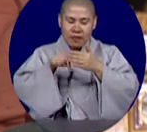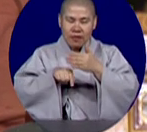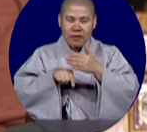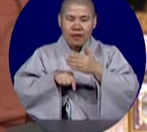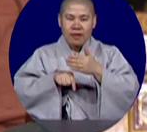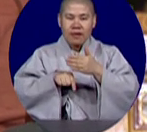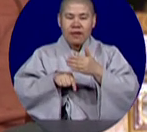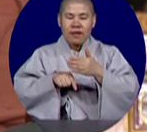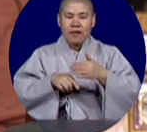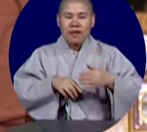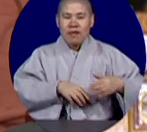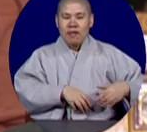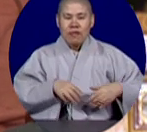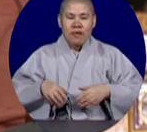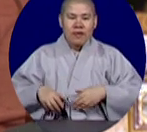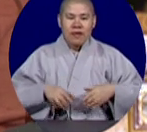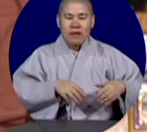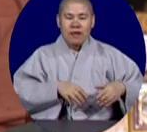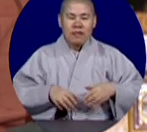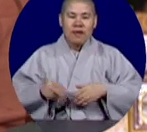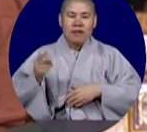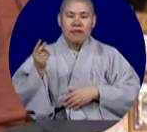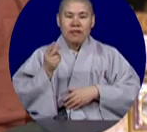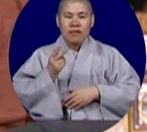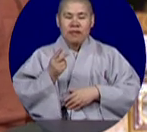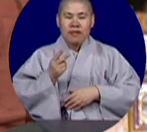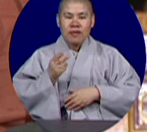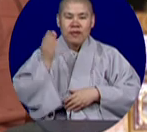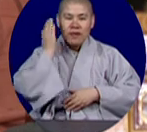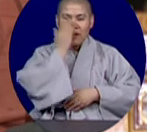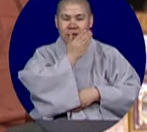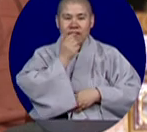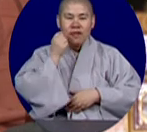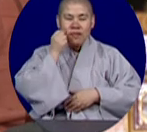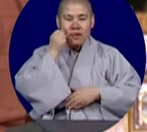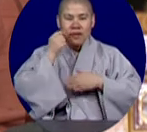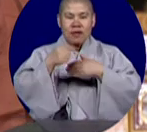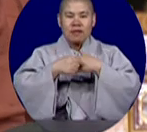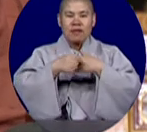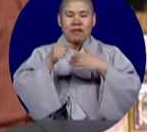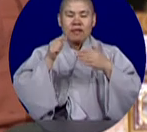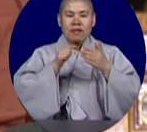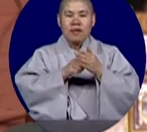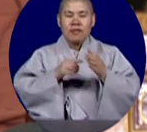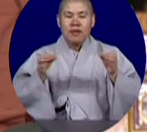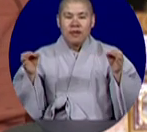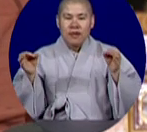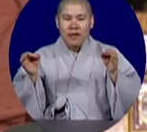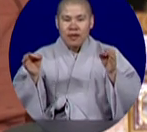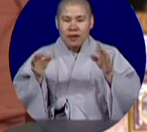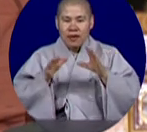그 복잡하다든지 깨끗지 못한 마음이 싹 없어져서